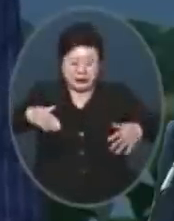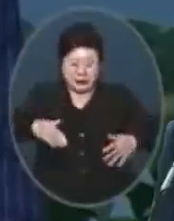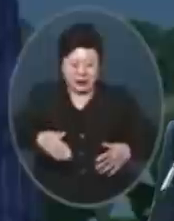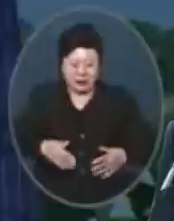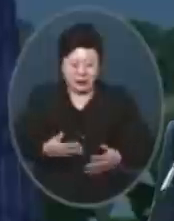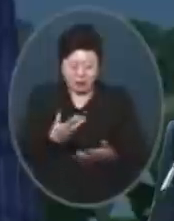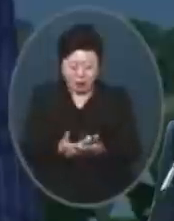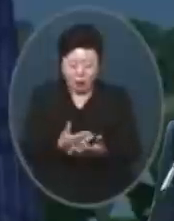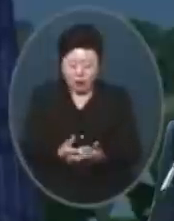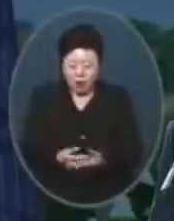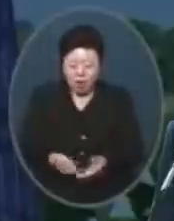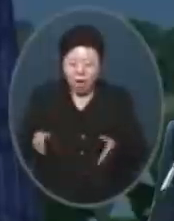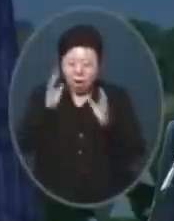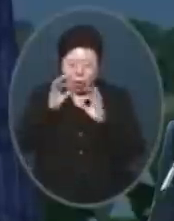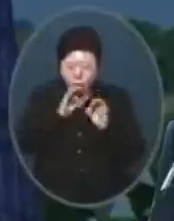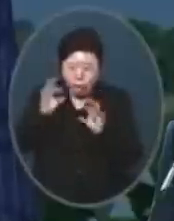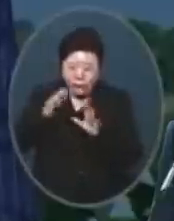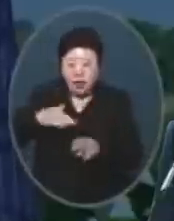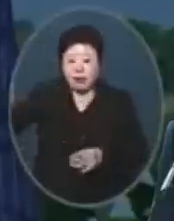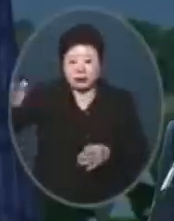날아가